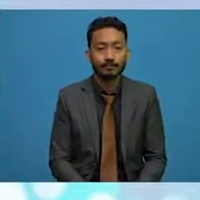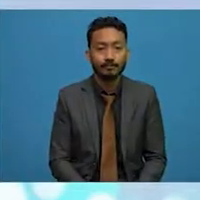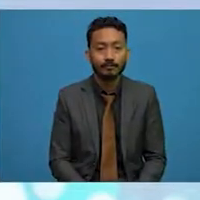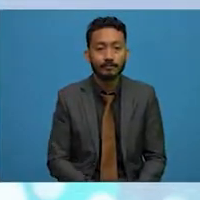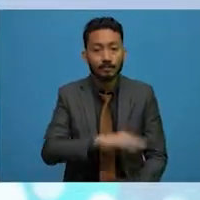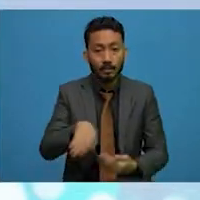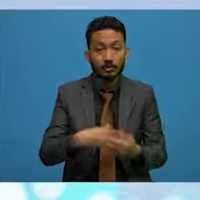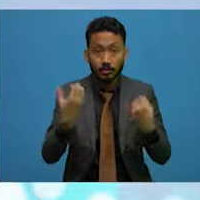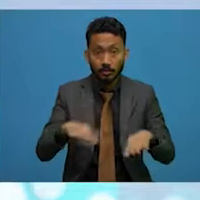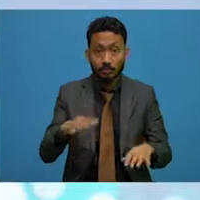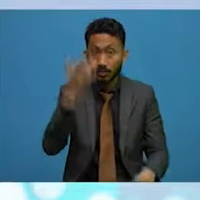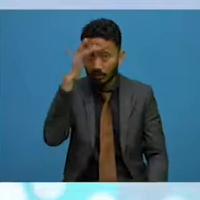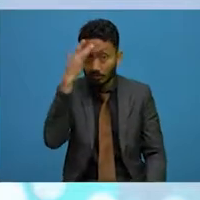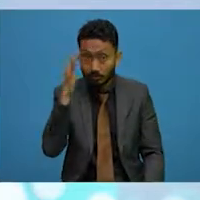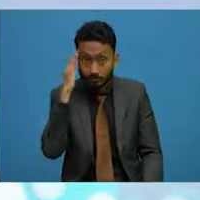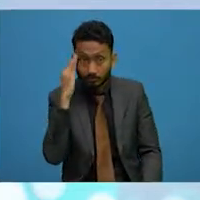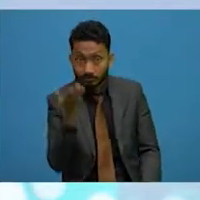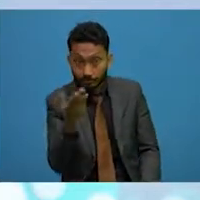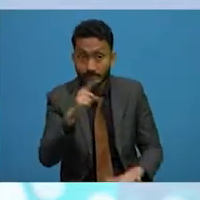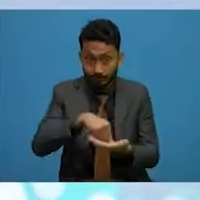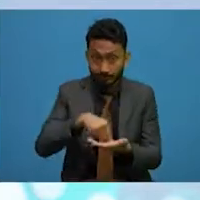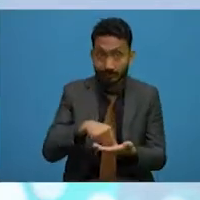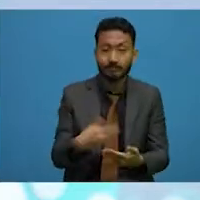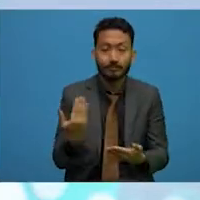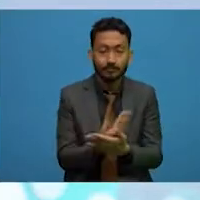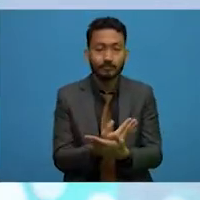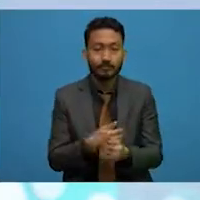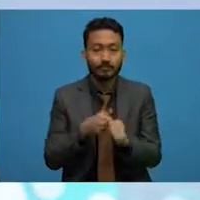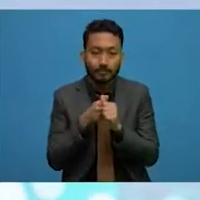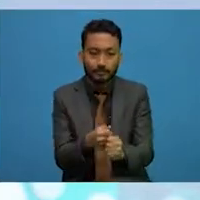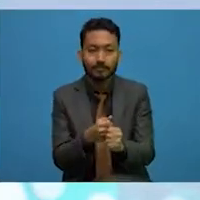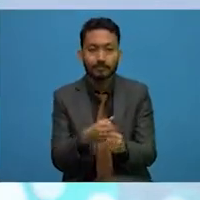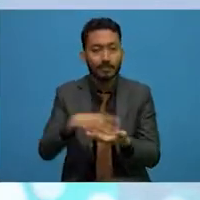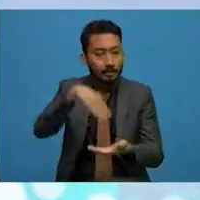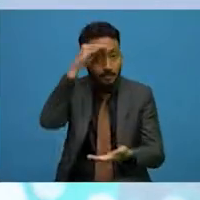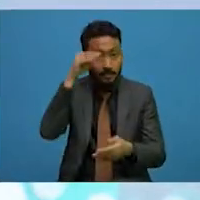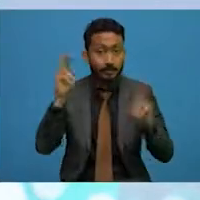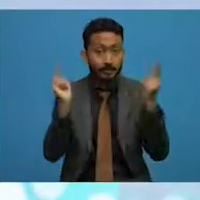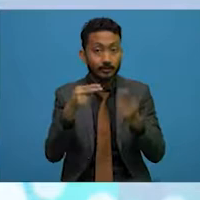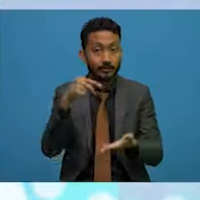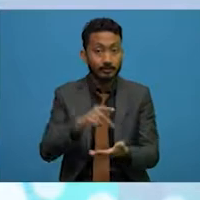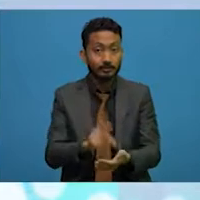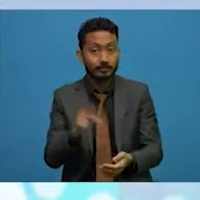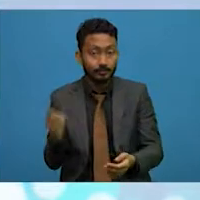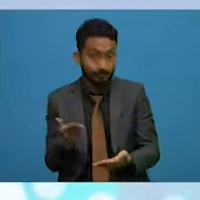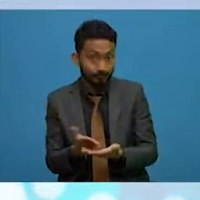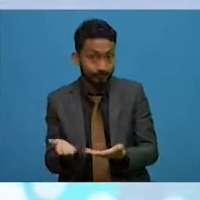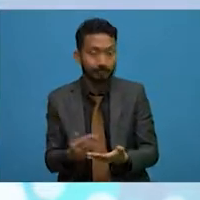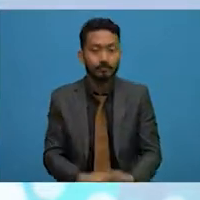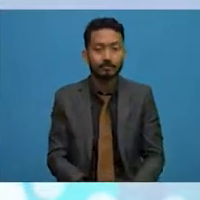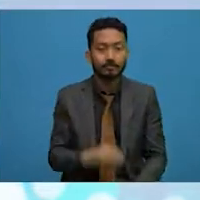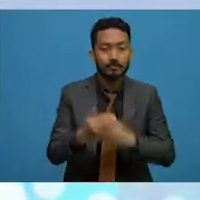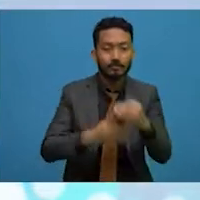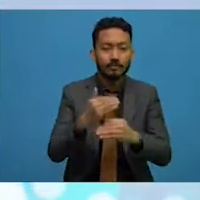Apabila pelajar sudah mahir dalam bahagian ini, barulah boleh diikuti dengan pembelajaran tajuk yang seterusnya,